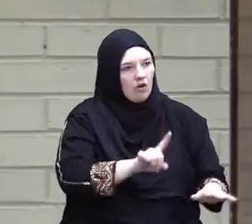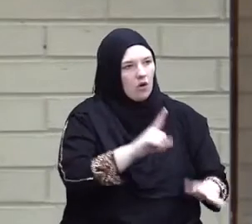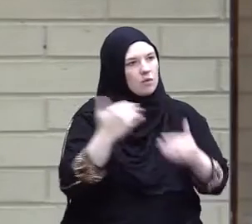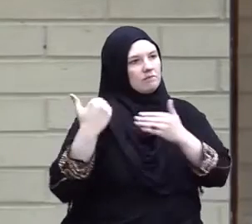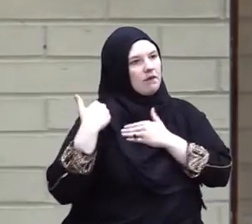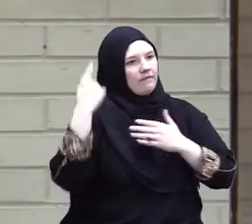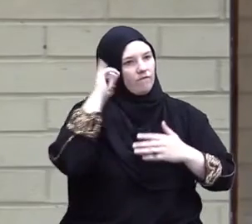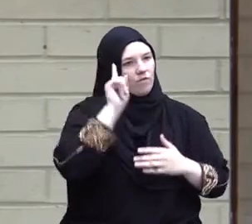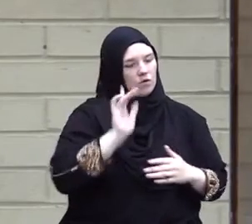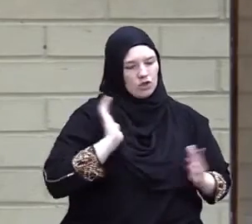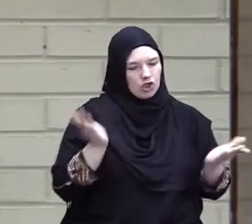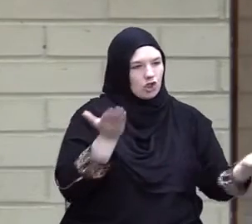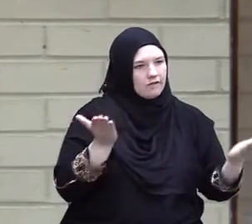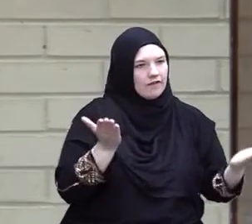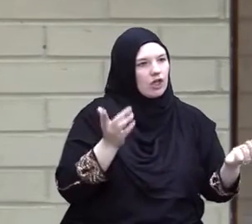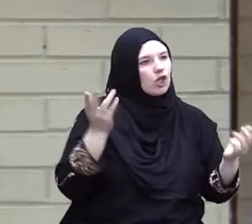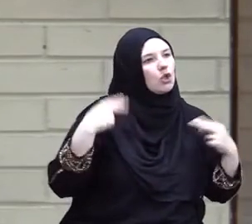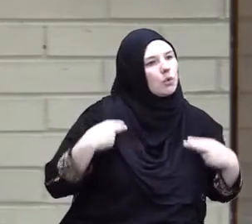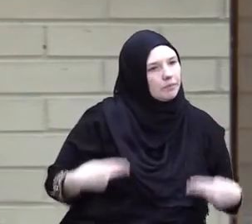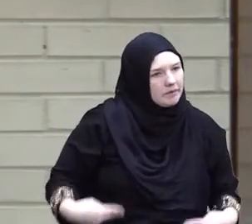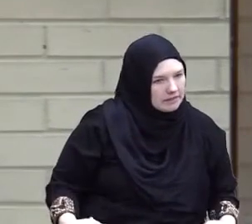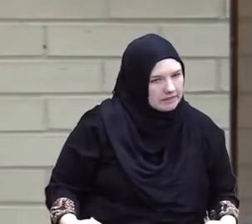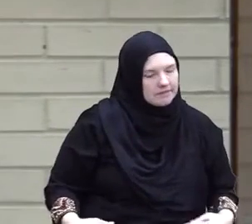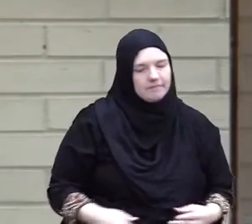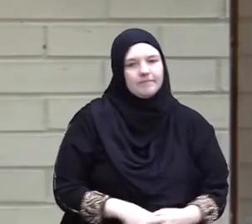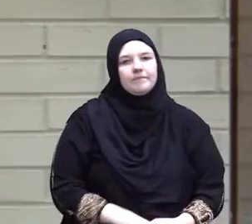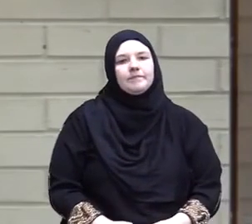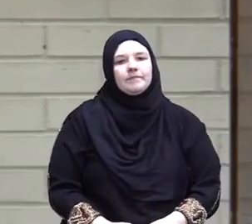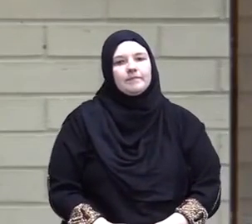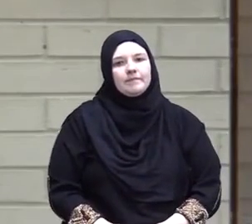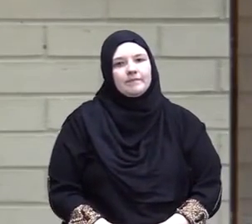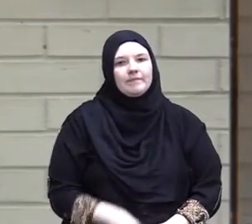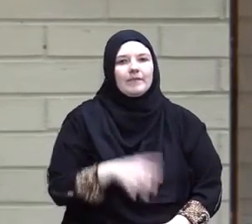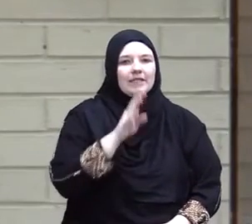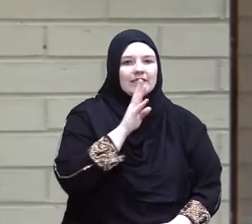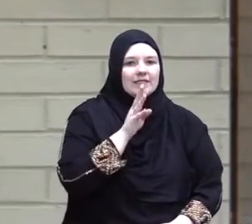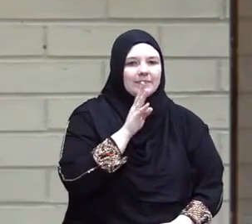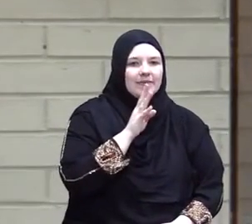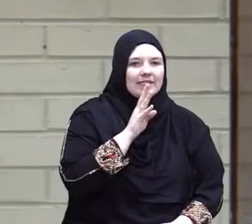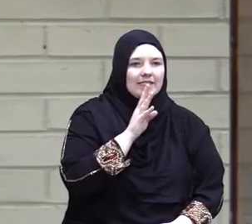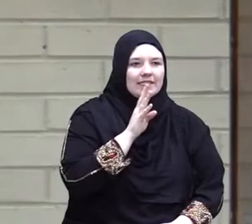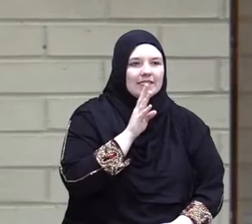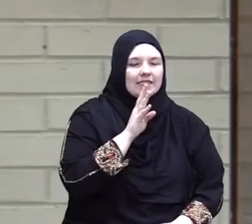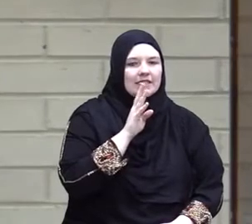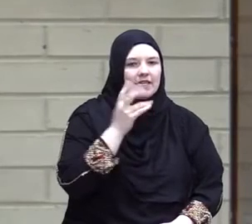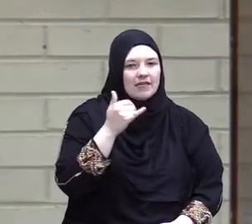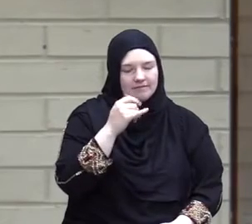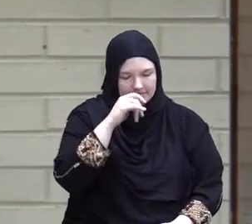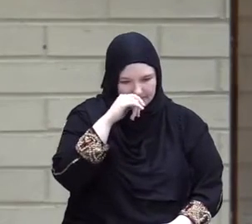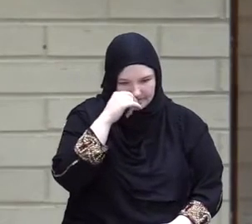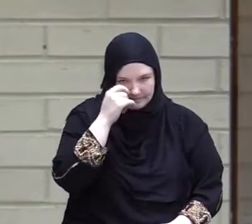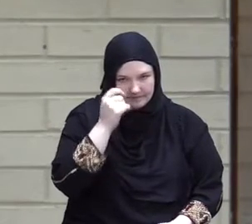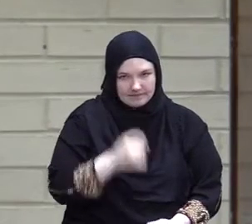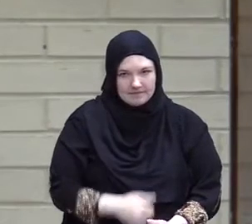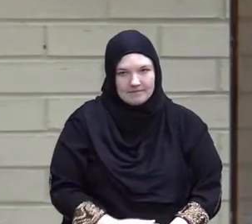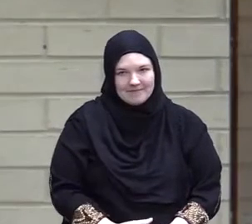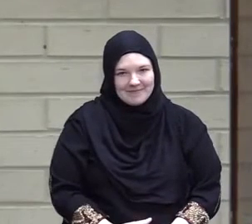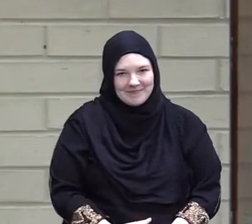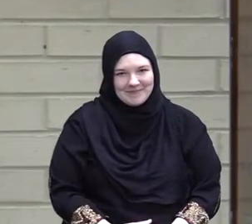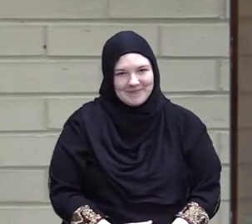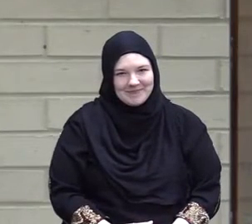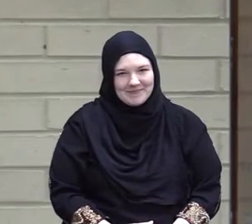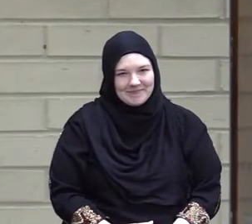is clear. وَإِذْ قَالَ رَبُّكَ لِلْمَلَائِكَةِ إِنِّي جَاعِلٌ فِي الْأَرْضِ خَلِيفَةً